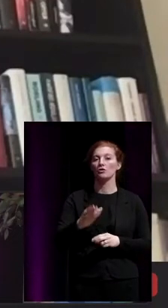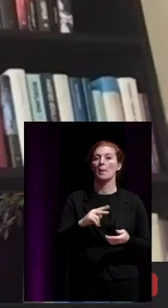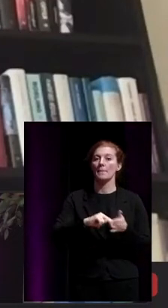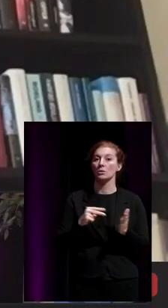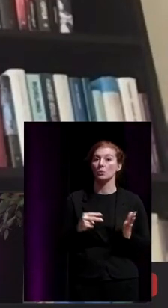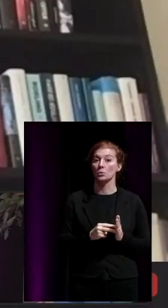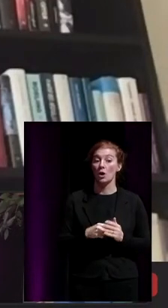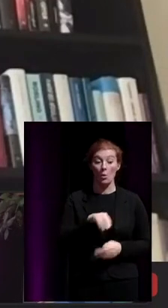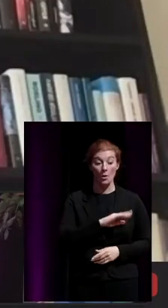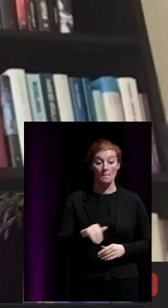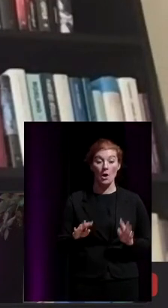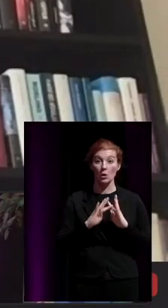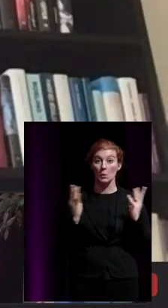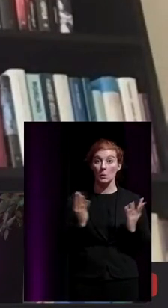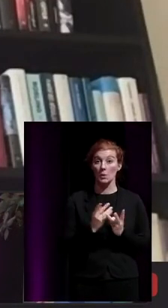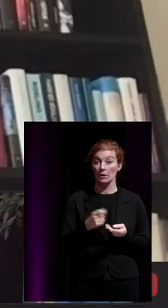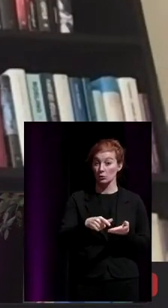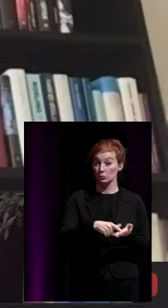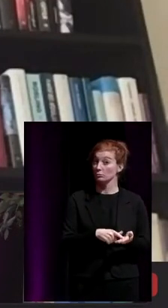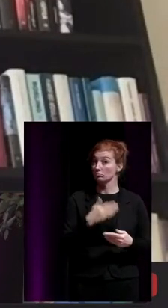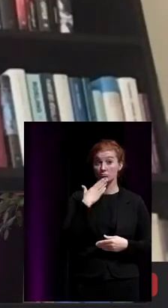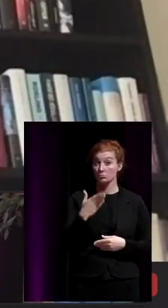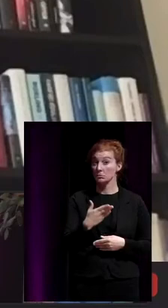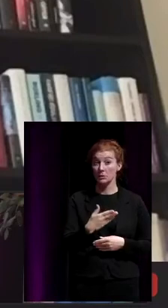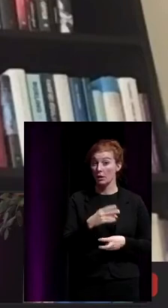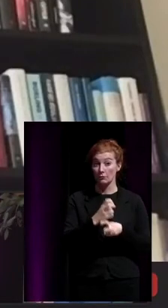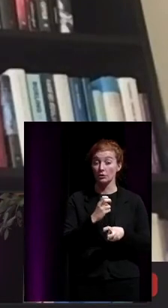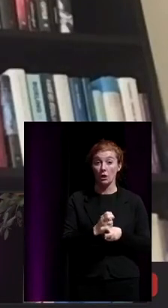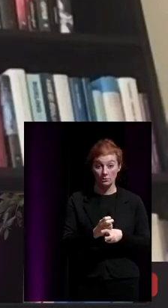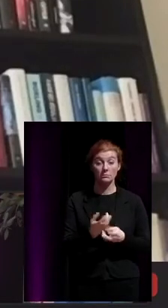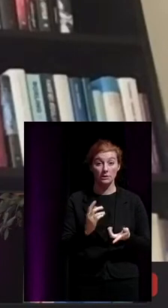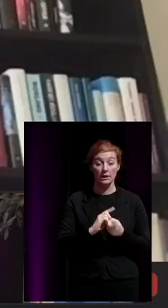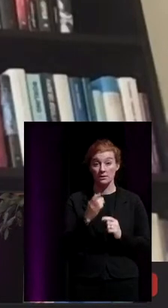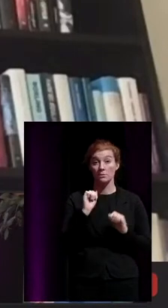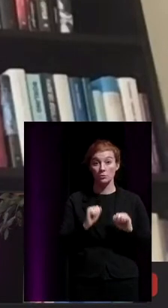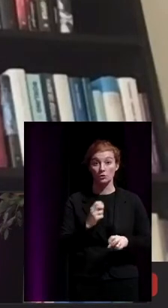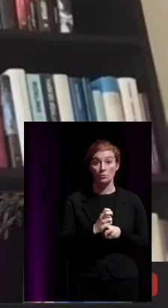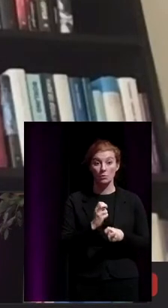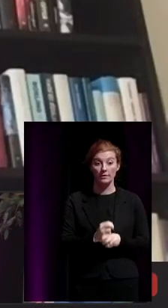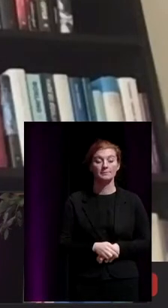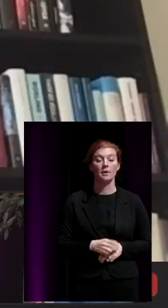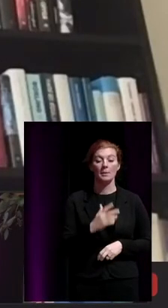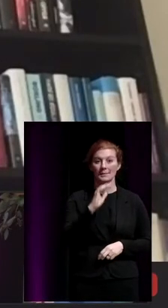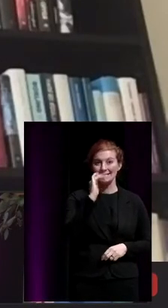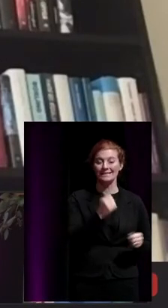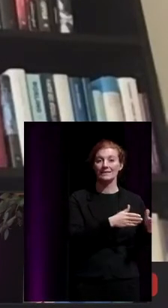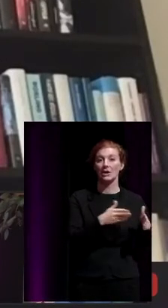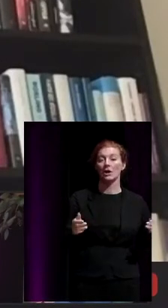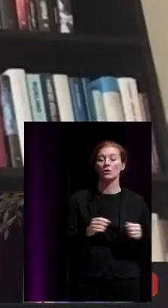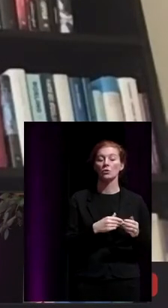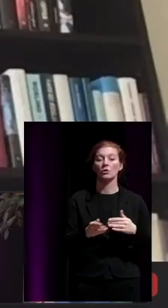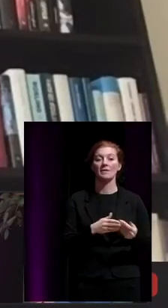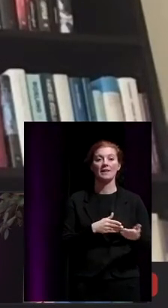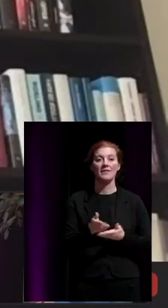värt att pröva. På 90-talet, det är ett tag sedan, men då samlades politiken till ett tvärpolitiskt barnrättsråd